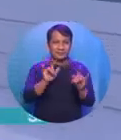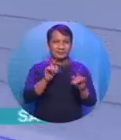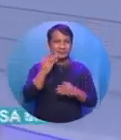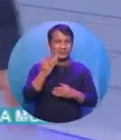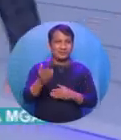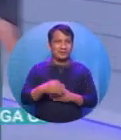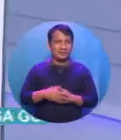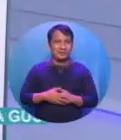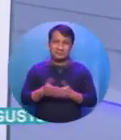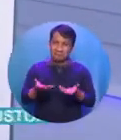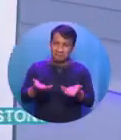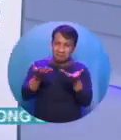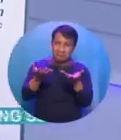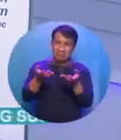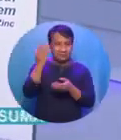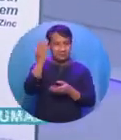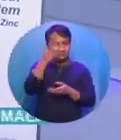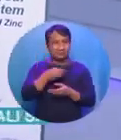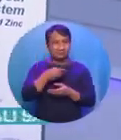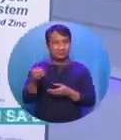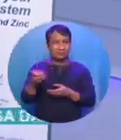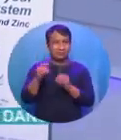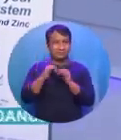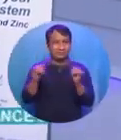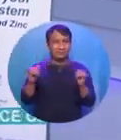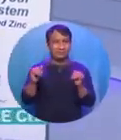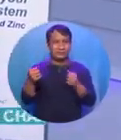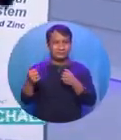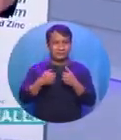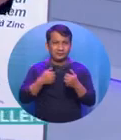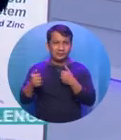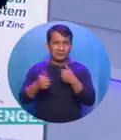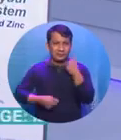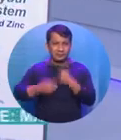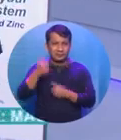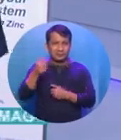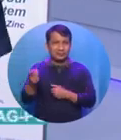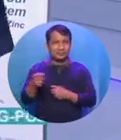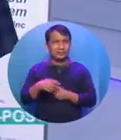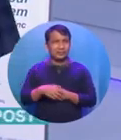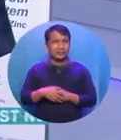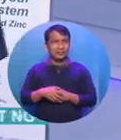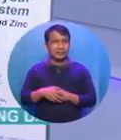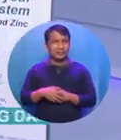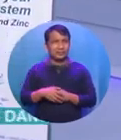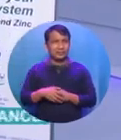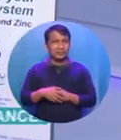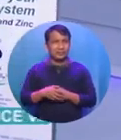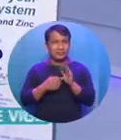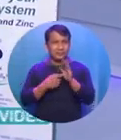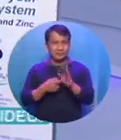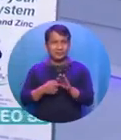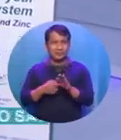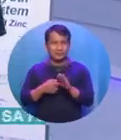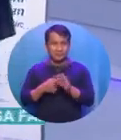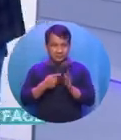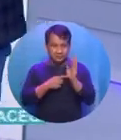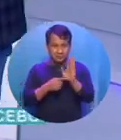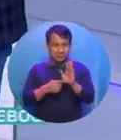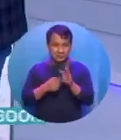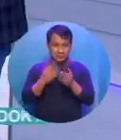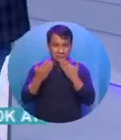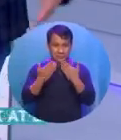Wow, ha? Oh, di ba? Pag may mga ganun tayong contestant naman na nanalo, tapos ganun silang magpakita